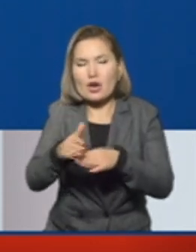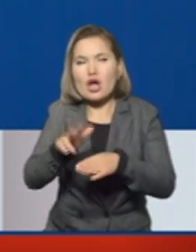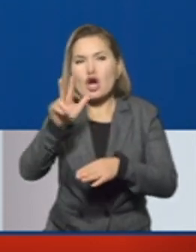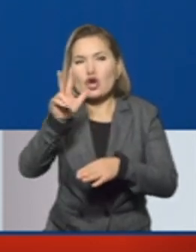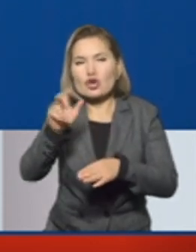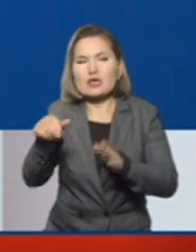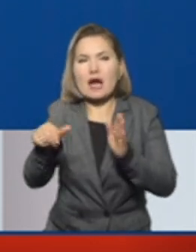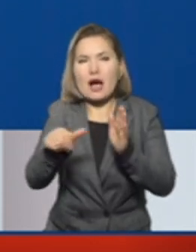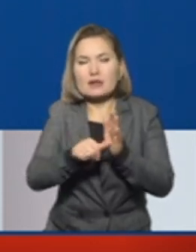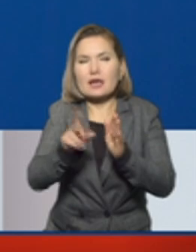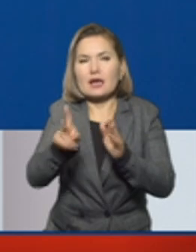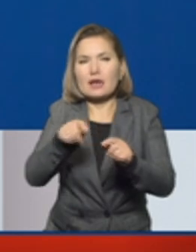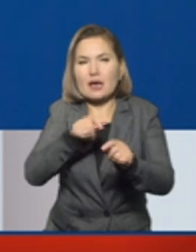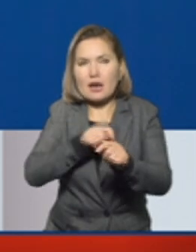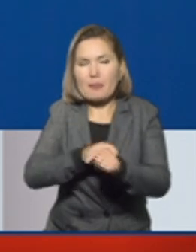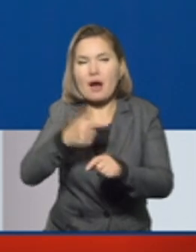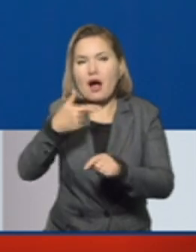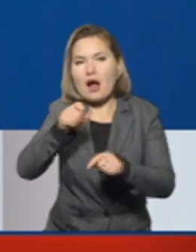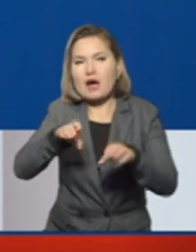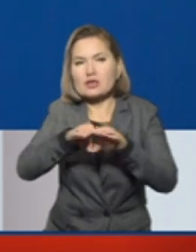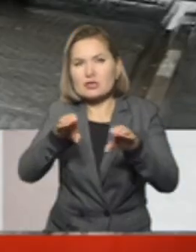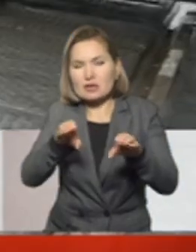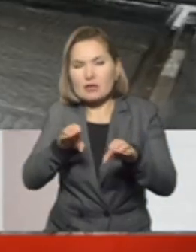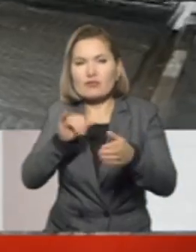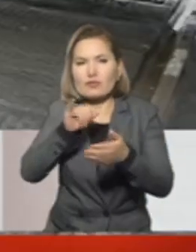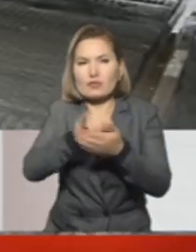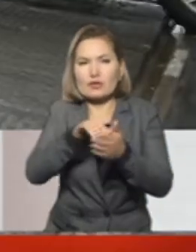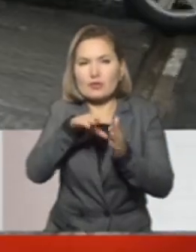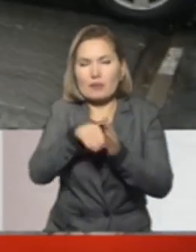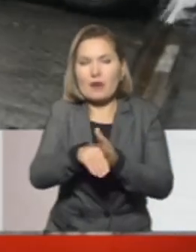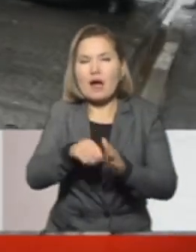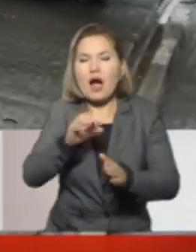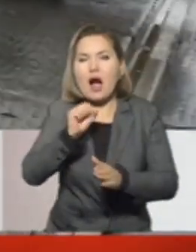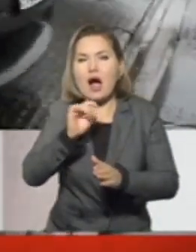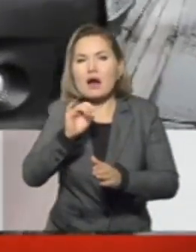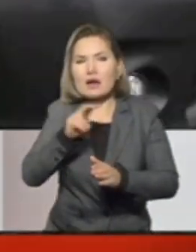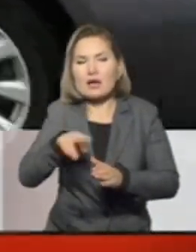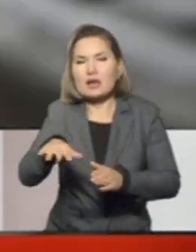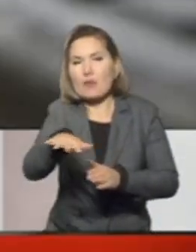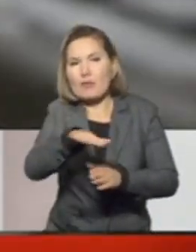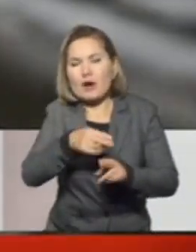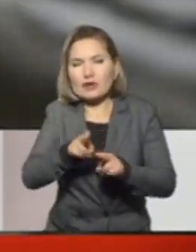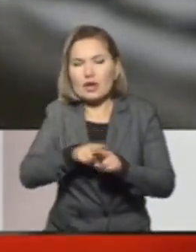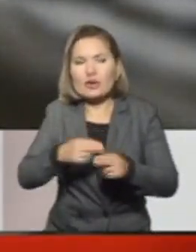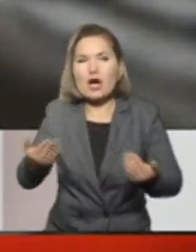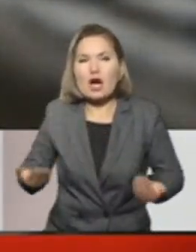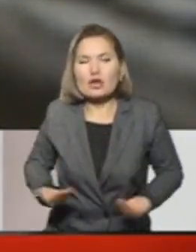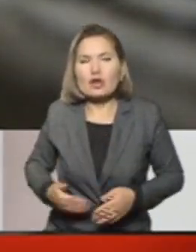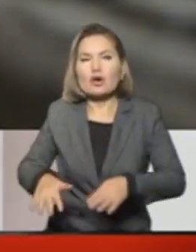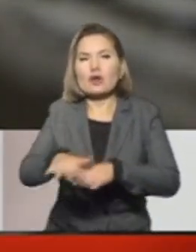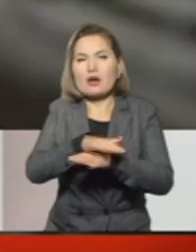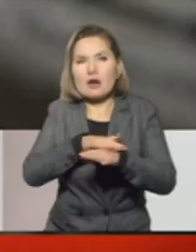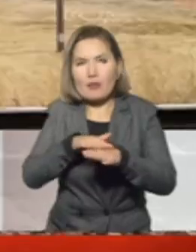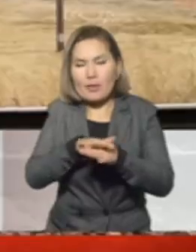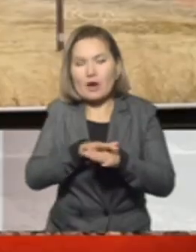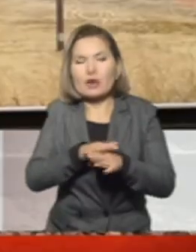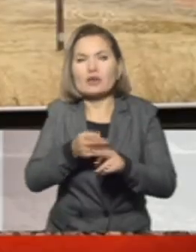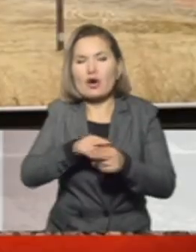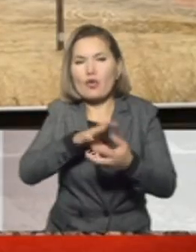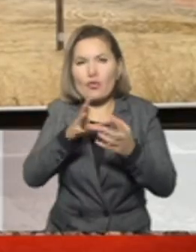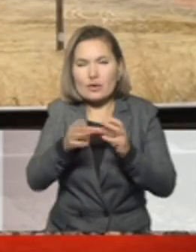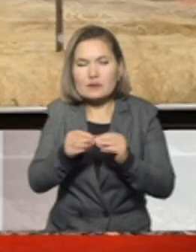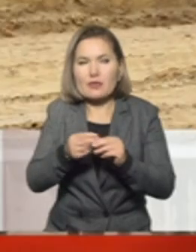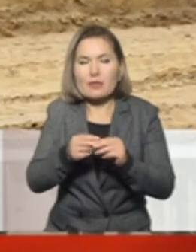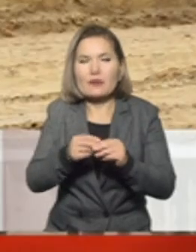306 шақырым газ желілері салынуда. Арал мен Жаңақорған аудандарында тұрғындардың талап тілегі ескеріліп, темір жол